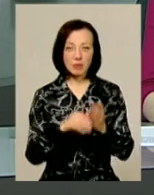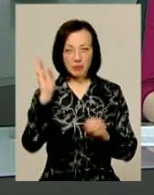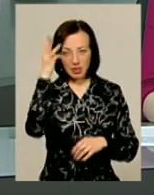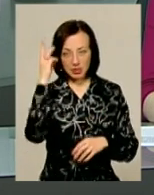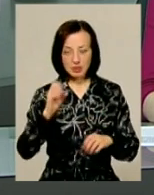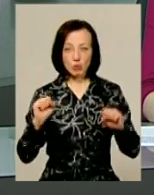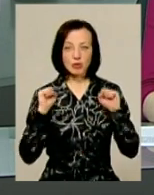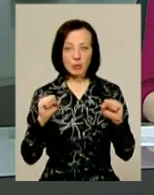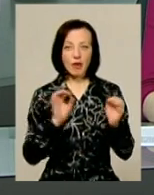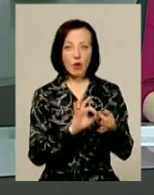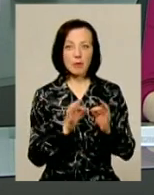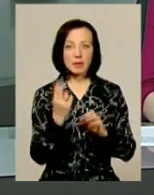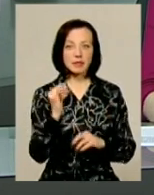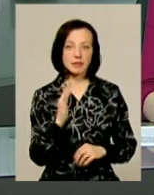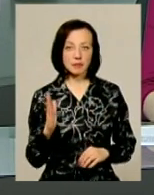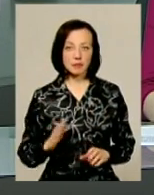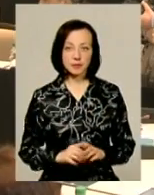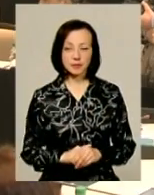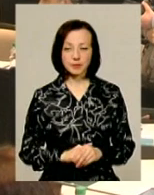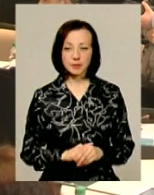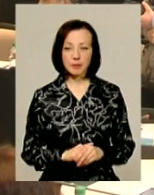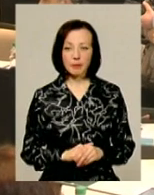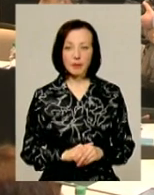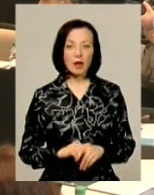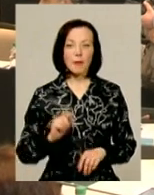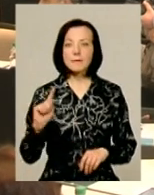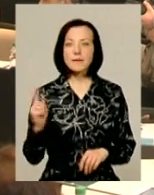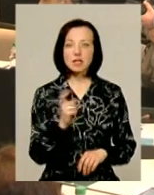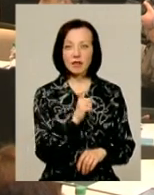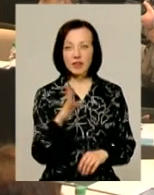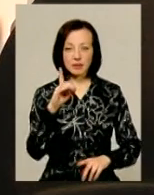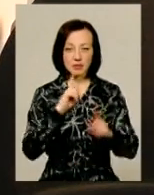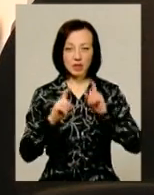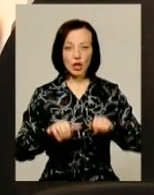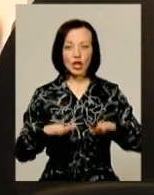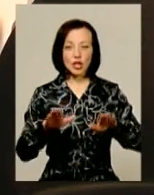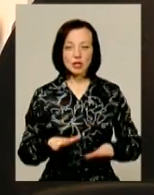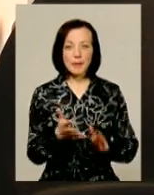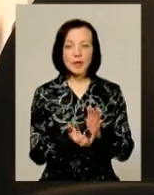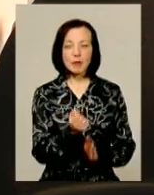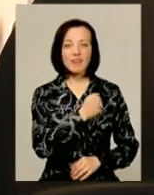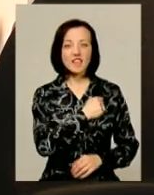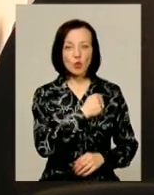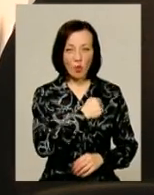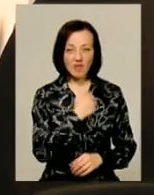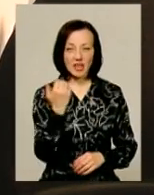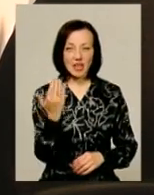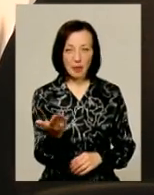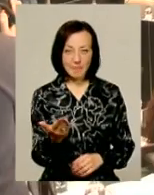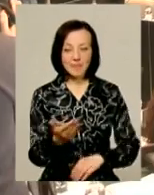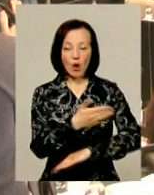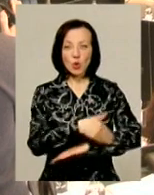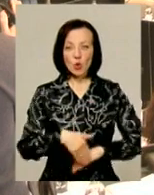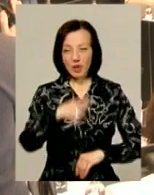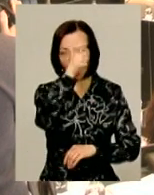хмельницьких спортсменів-олімпійців. У перші хвилини сесії – рішення про підтримку військових. Їм, а саме